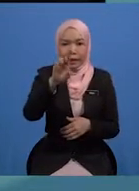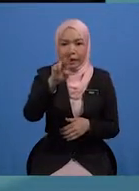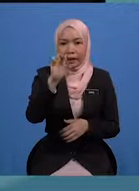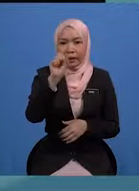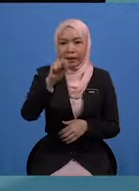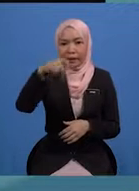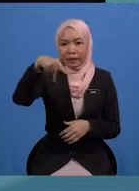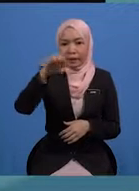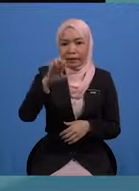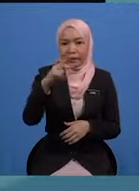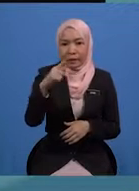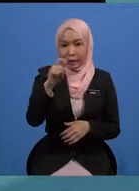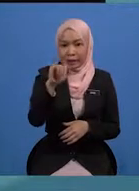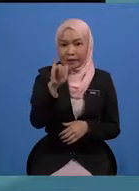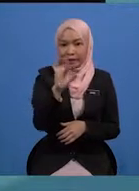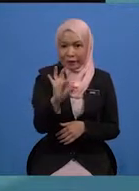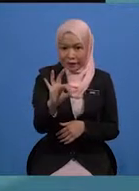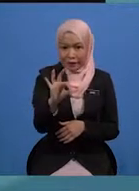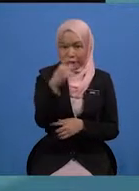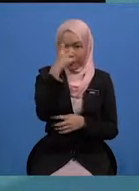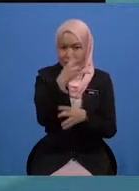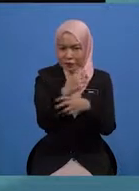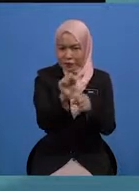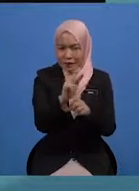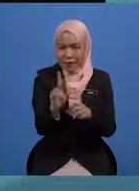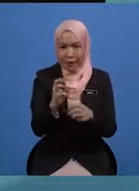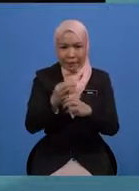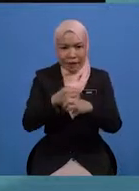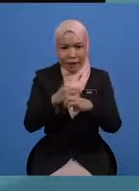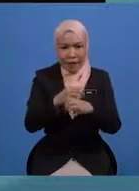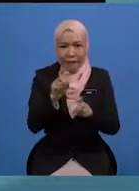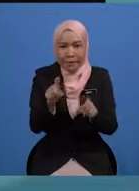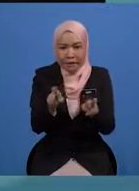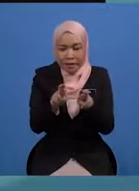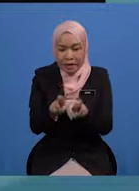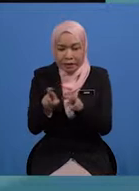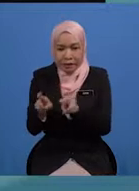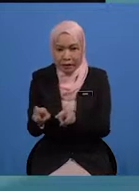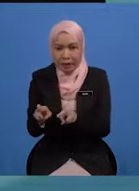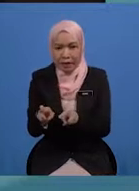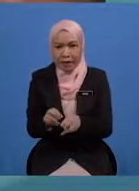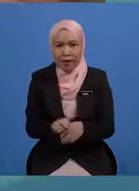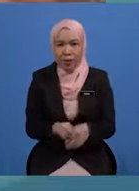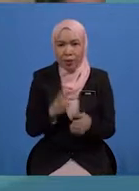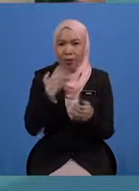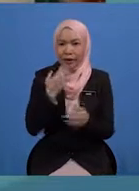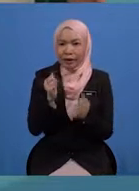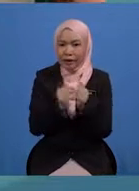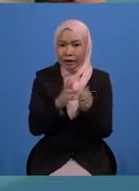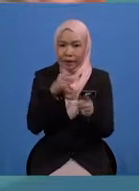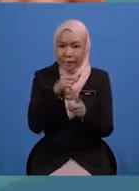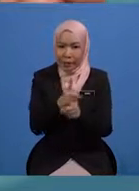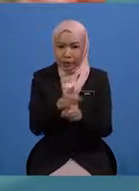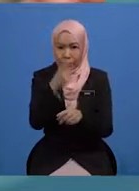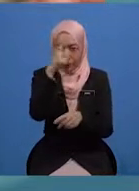proses penyelesaian masalah. Mereka perlu merancang strategi warna dengan betul. Dalam aktiviti